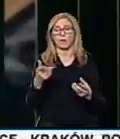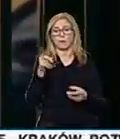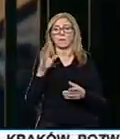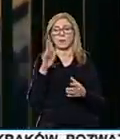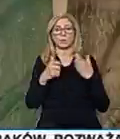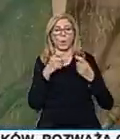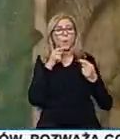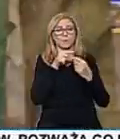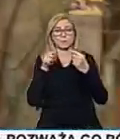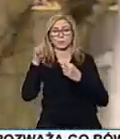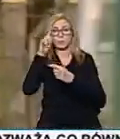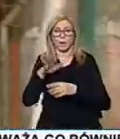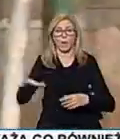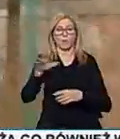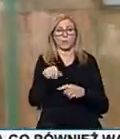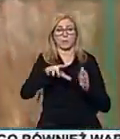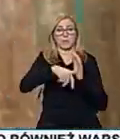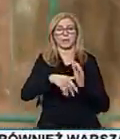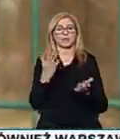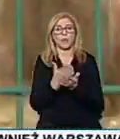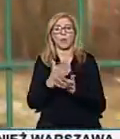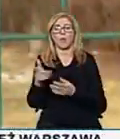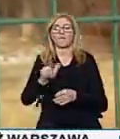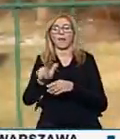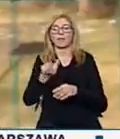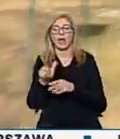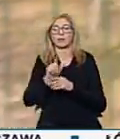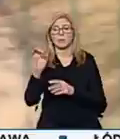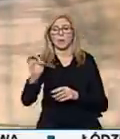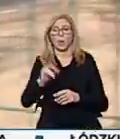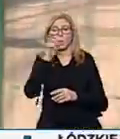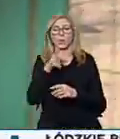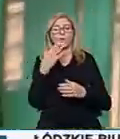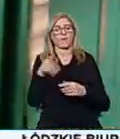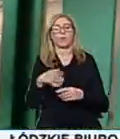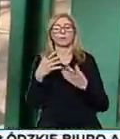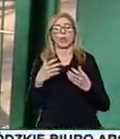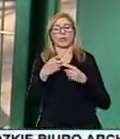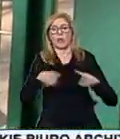trakcie konsultacji społecznych przeprowadzonych w mieście tylko 12% ankietowanych było za zakazem grodzenia.